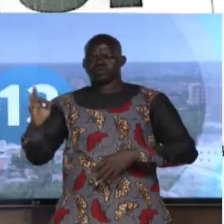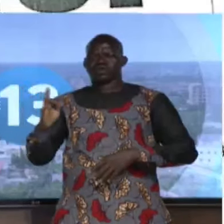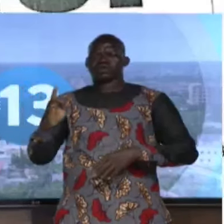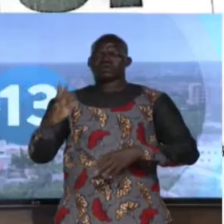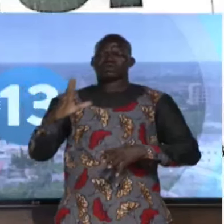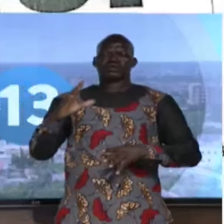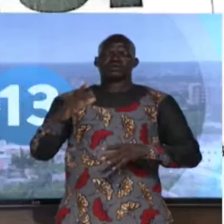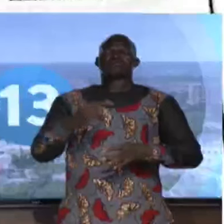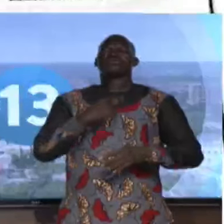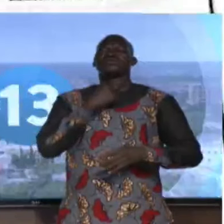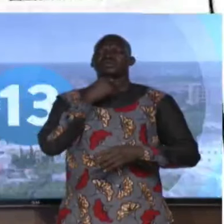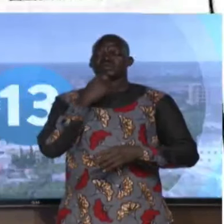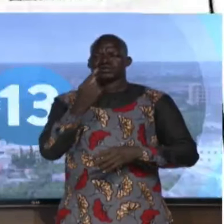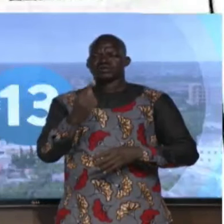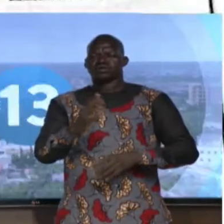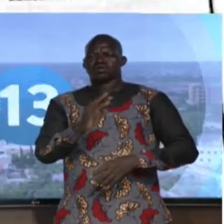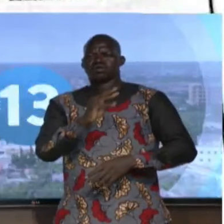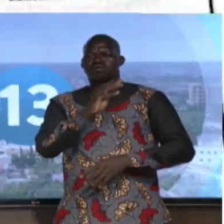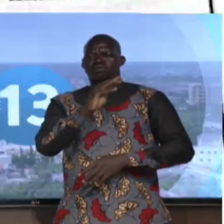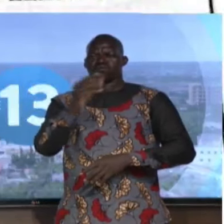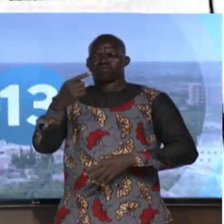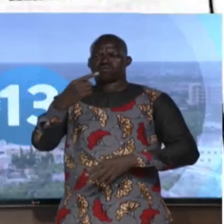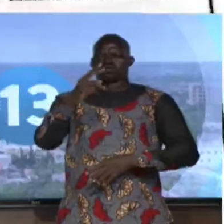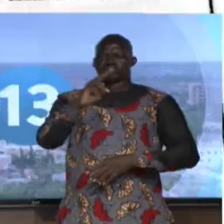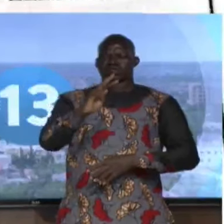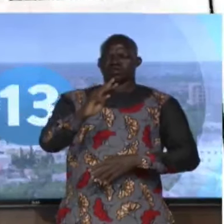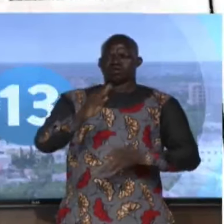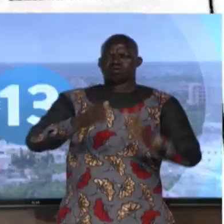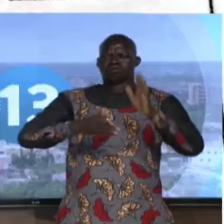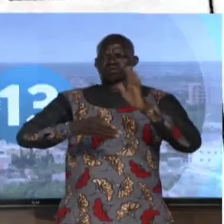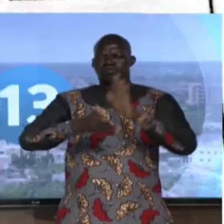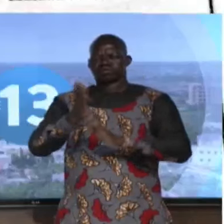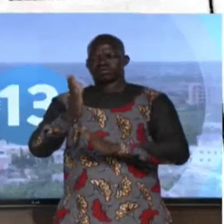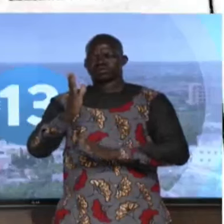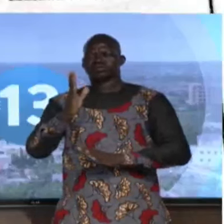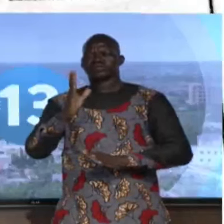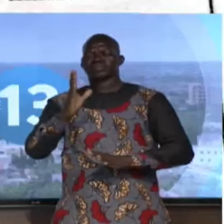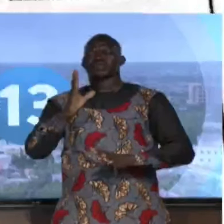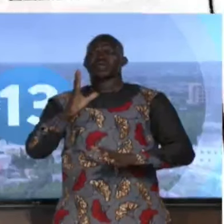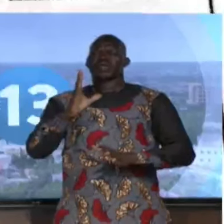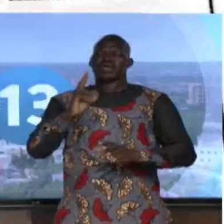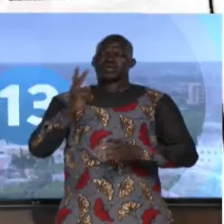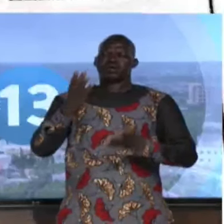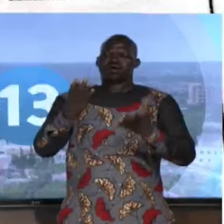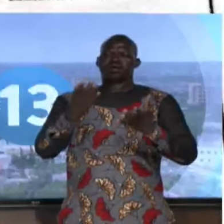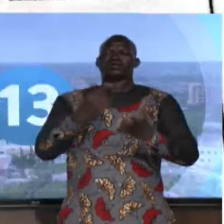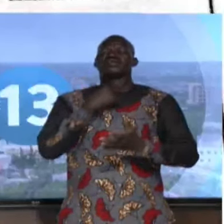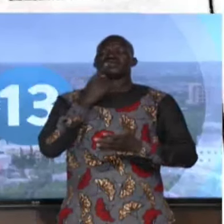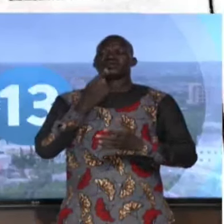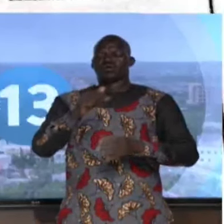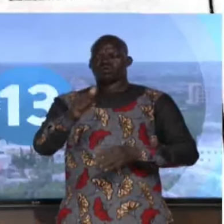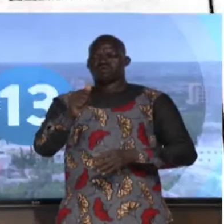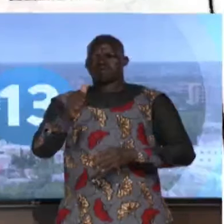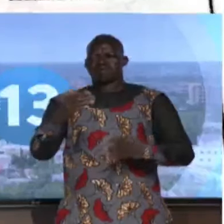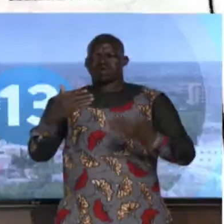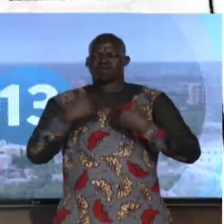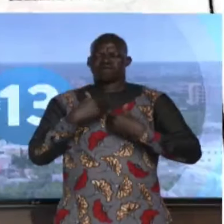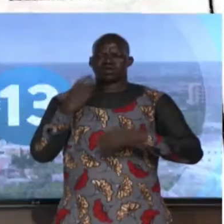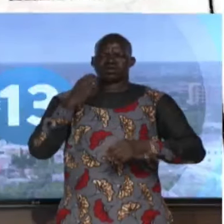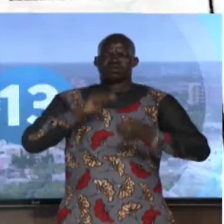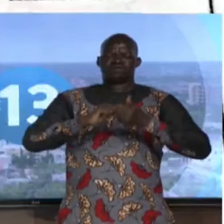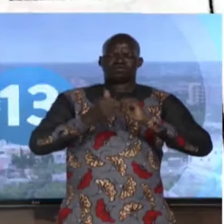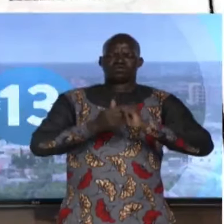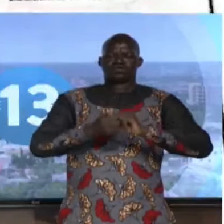confie Monseigneur capozro s'en va deunique car il avouit lui-même avoir des difficultés à